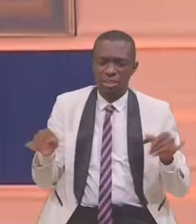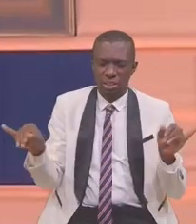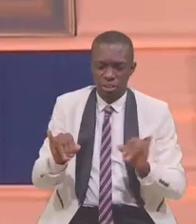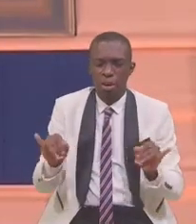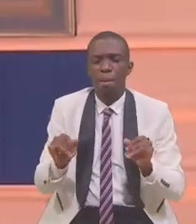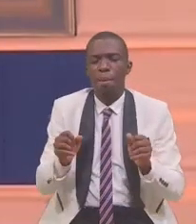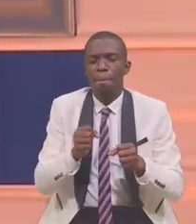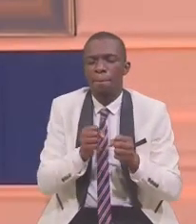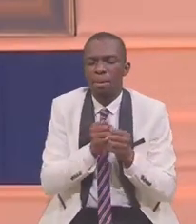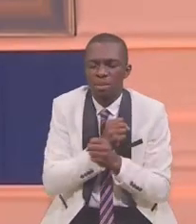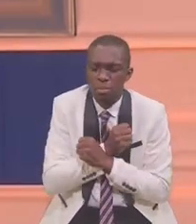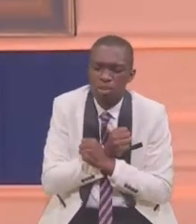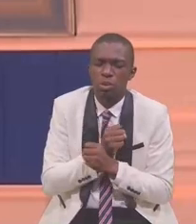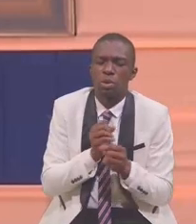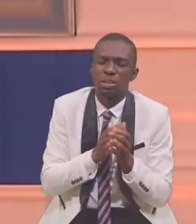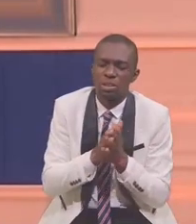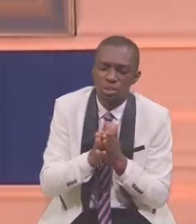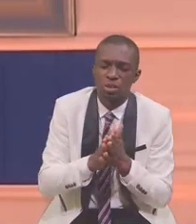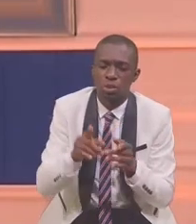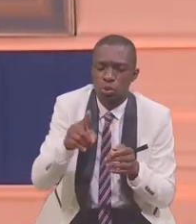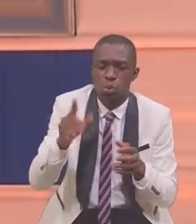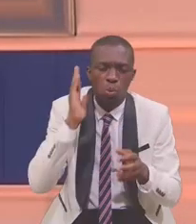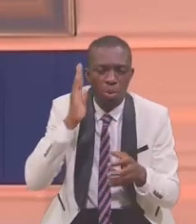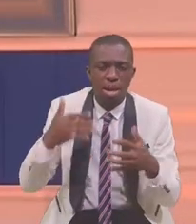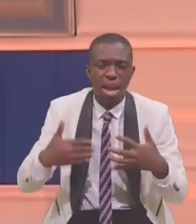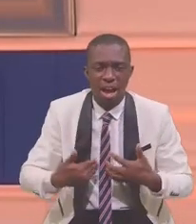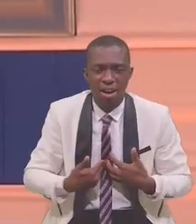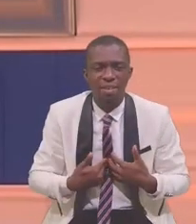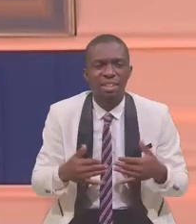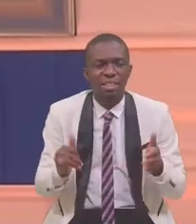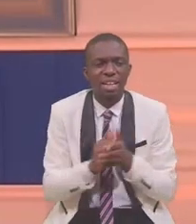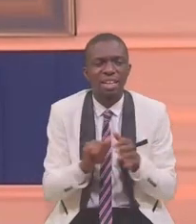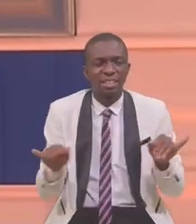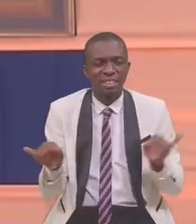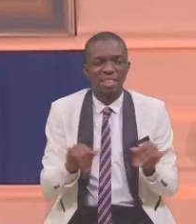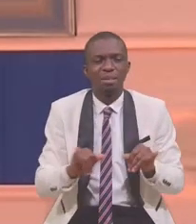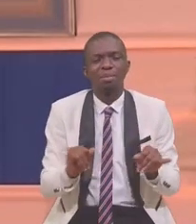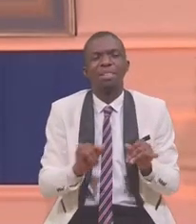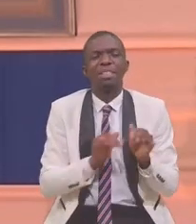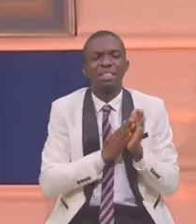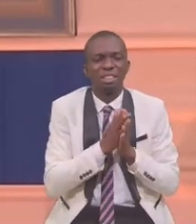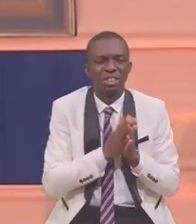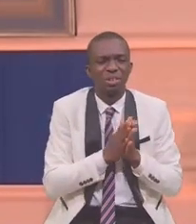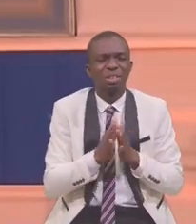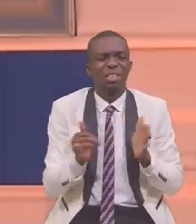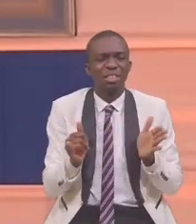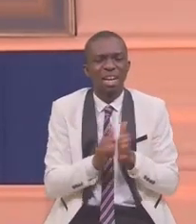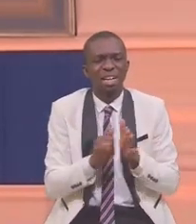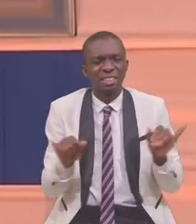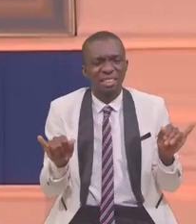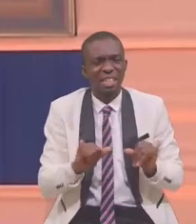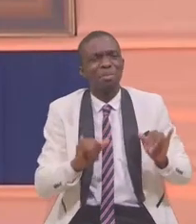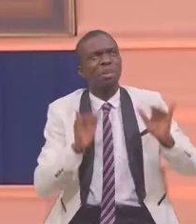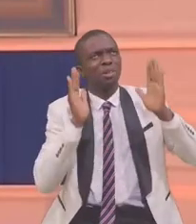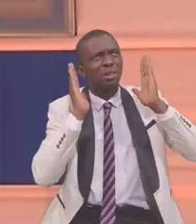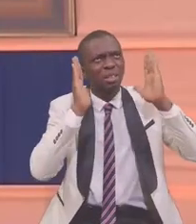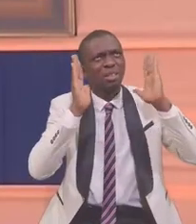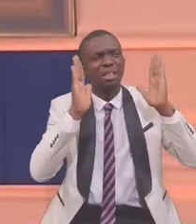moi. Vous devez avoir le même zèle que Jésus. Et la dévotion, la consécration de Jésus